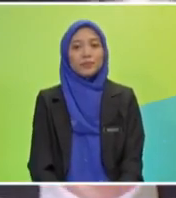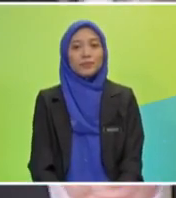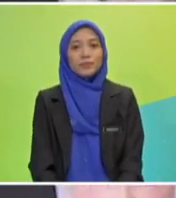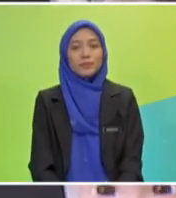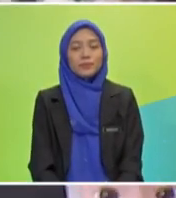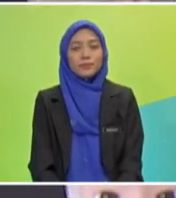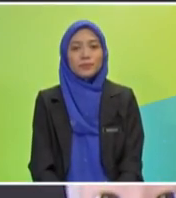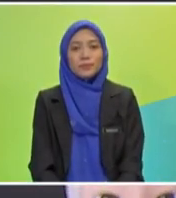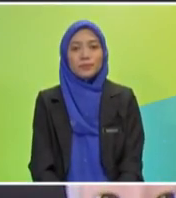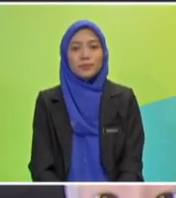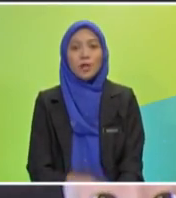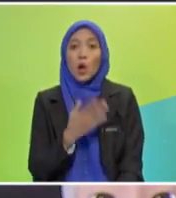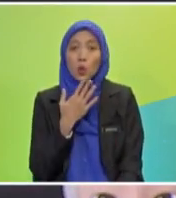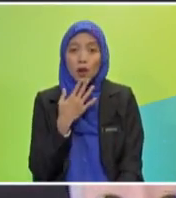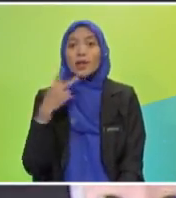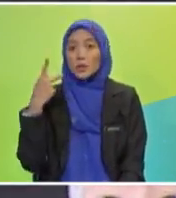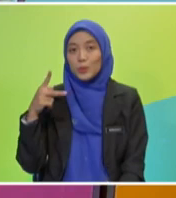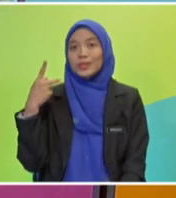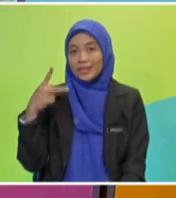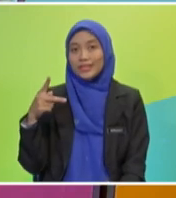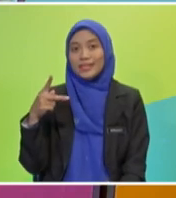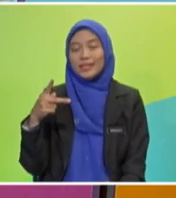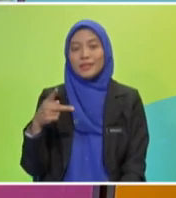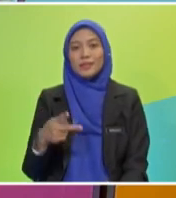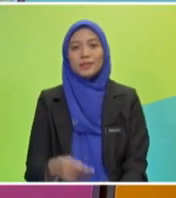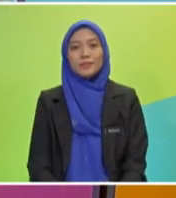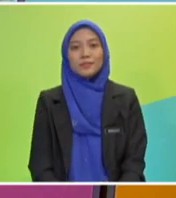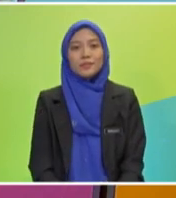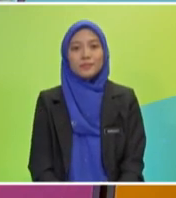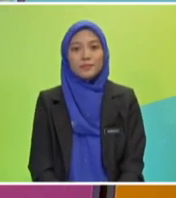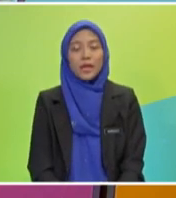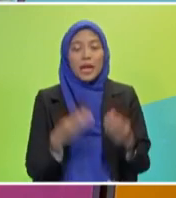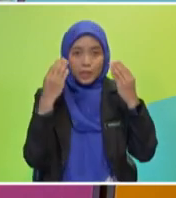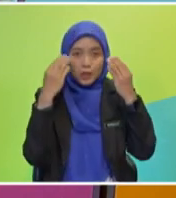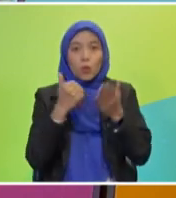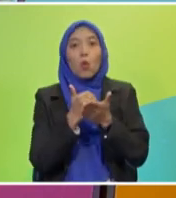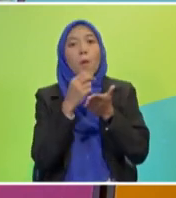Silakan, Mira. Ya. Berwarna kuning. Mari. Ya, cikgu